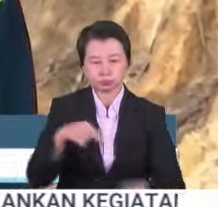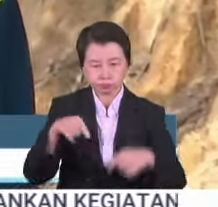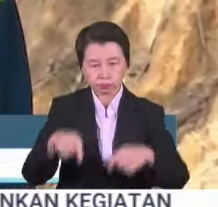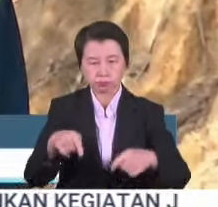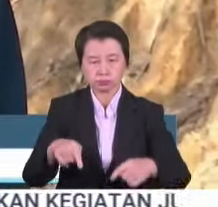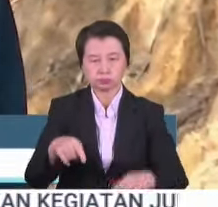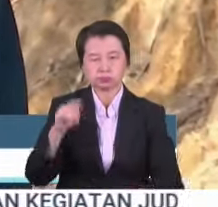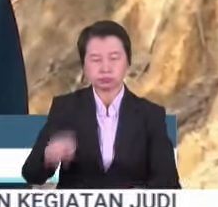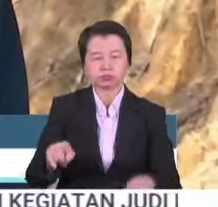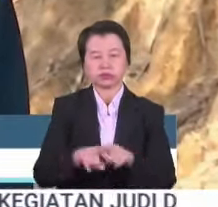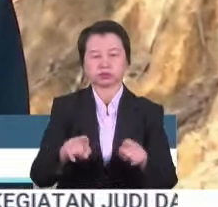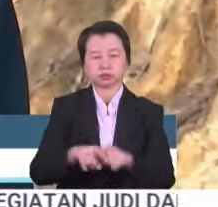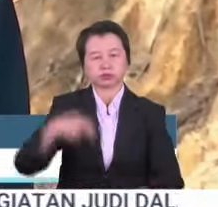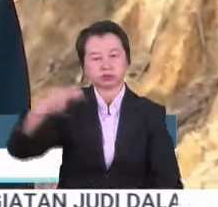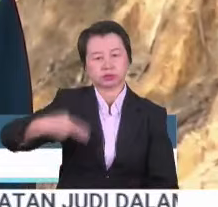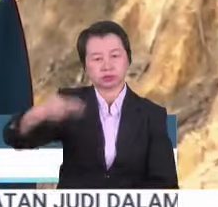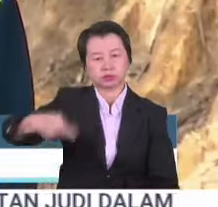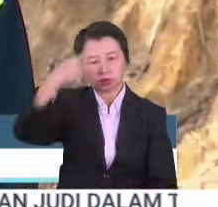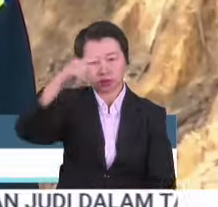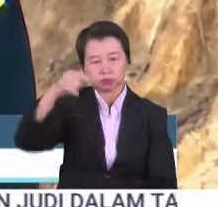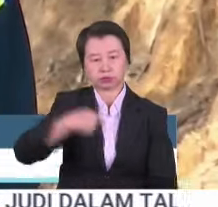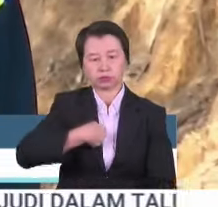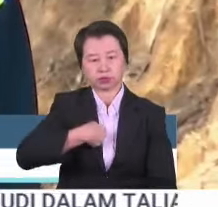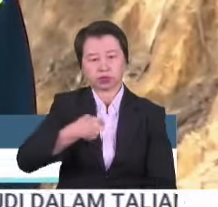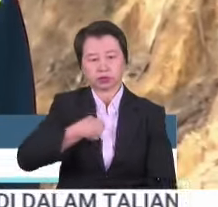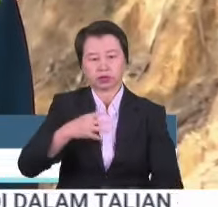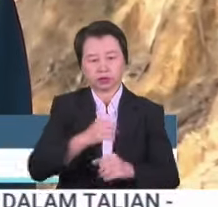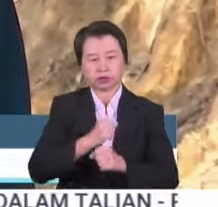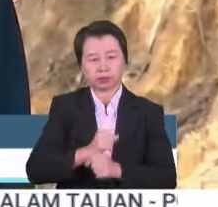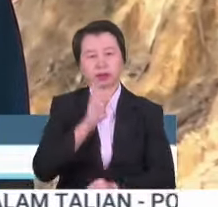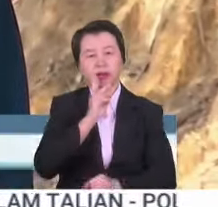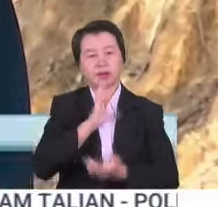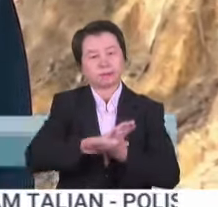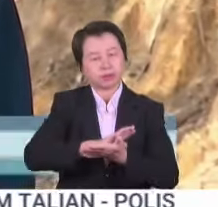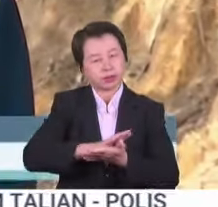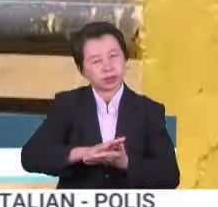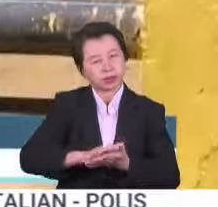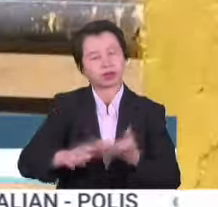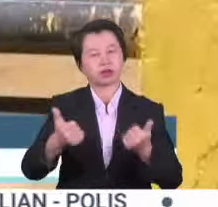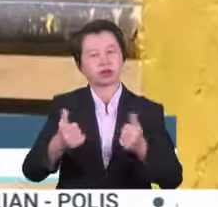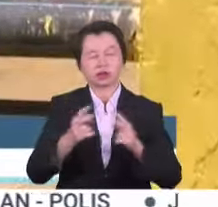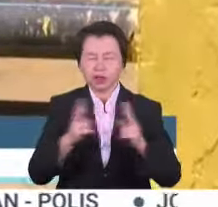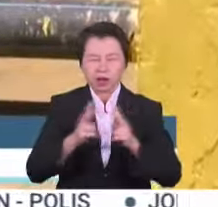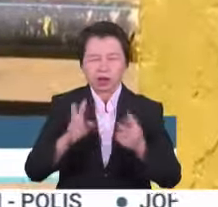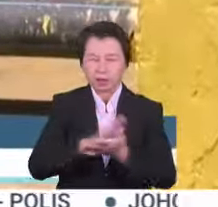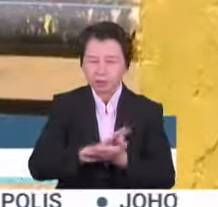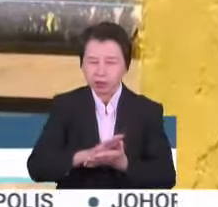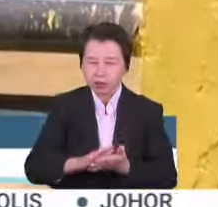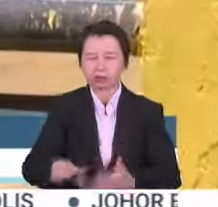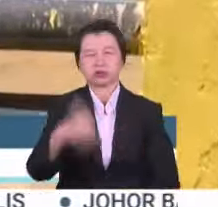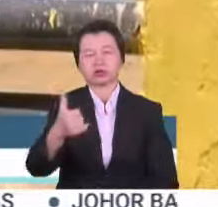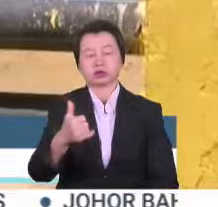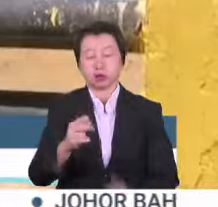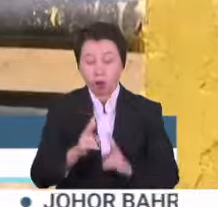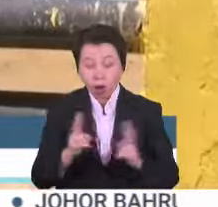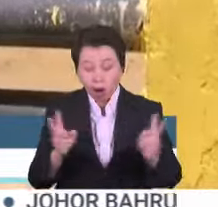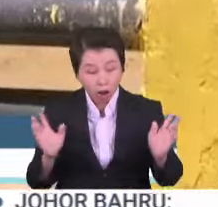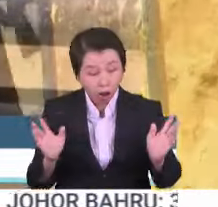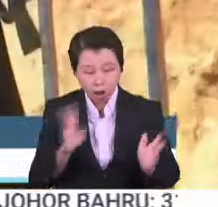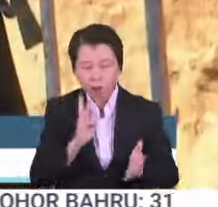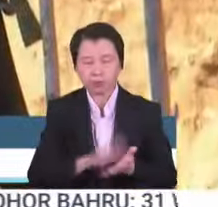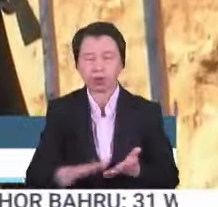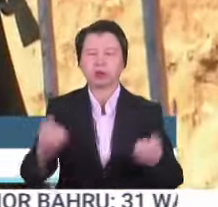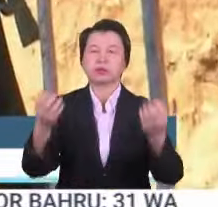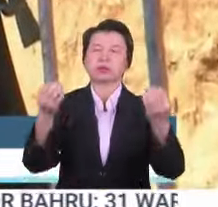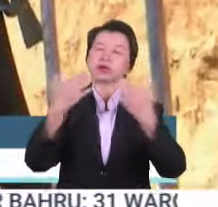inilah sebagai sejarahlah bagi saya K dapat air bersih yang amat bersihlah yang tak terhinggalah jutaan